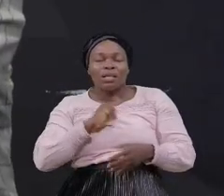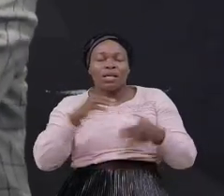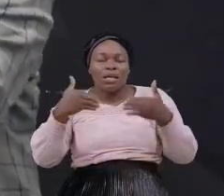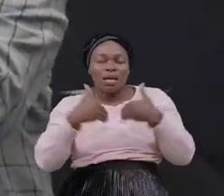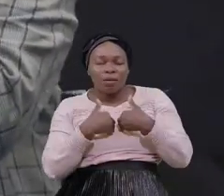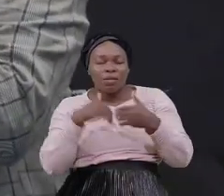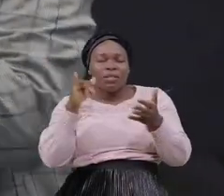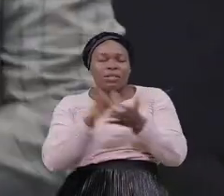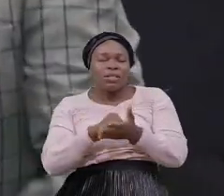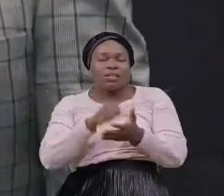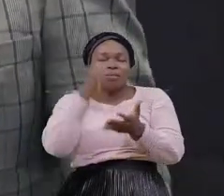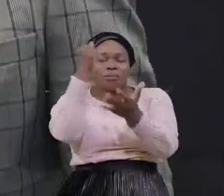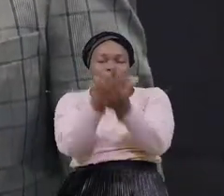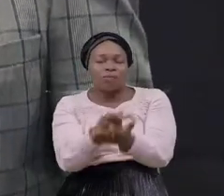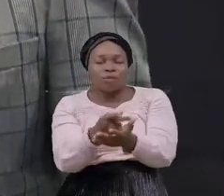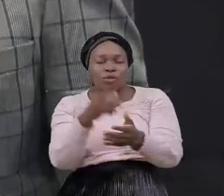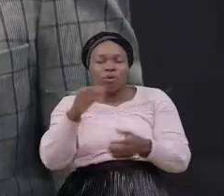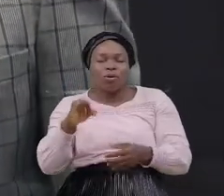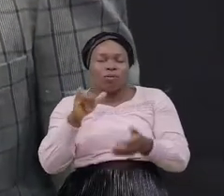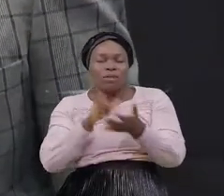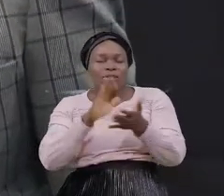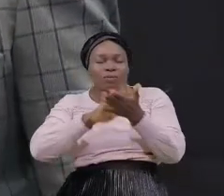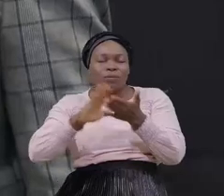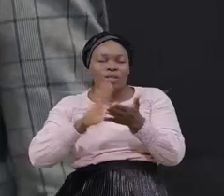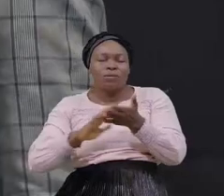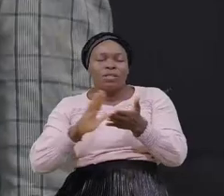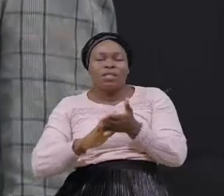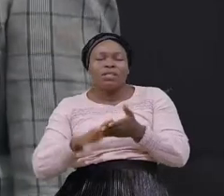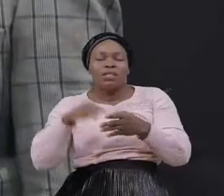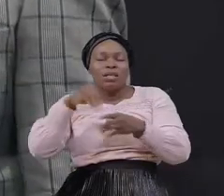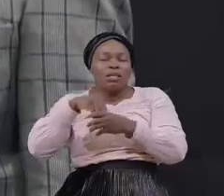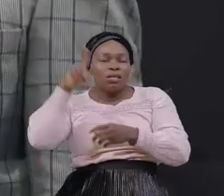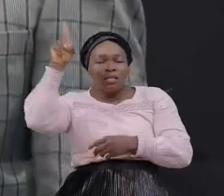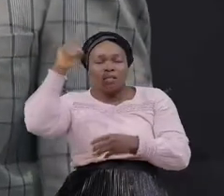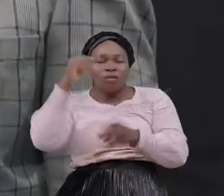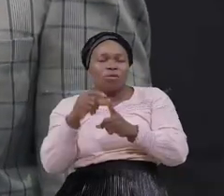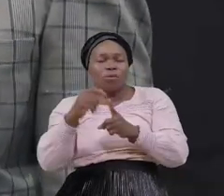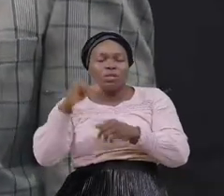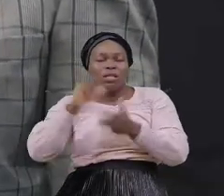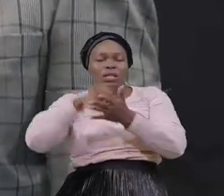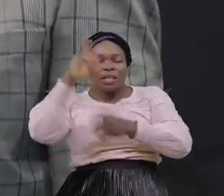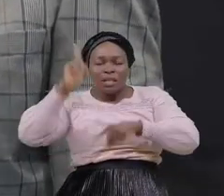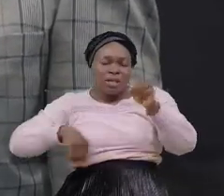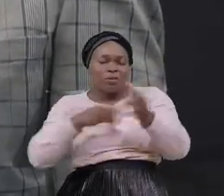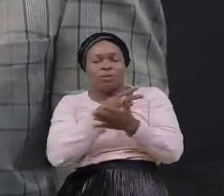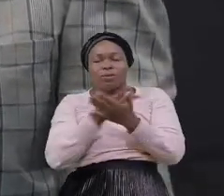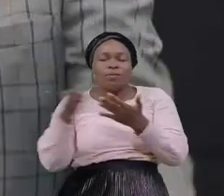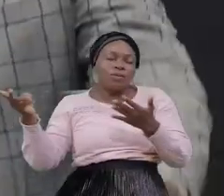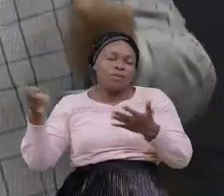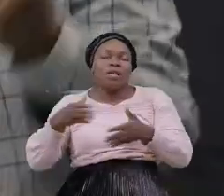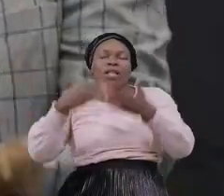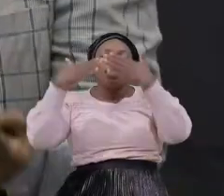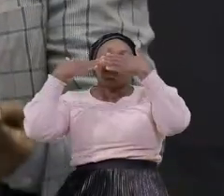J'ai la confirmation de mon pardon dans sa parole infaillible. Merci Seigneur.